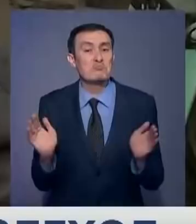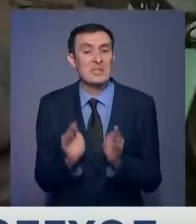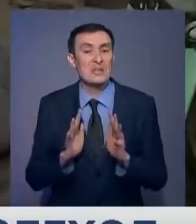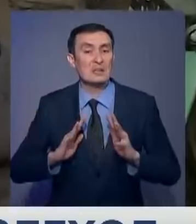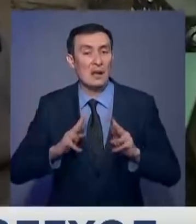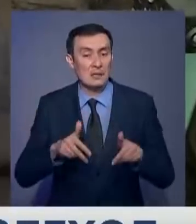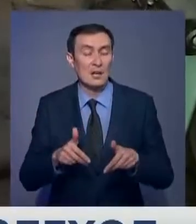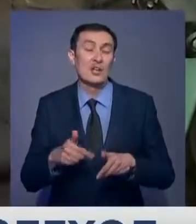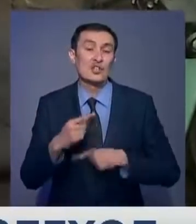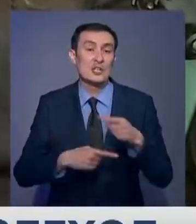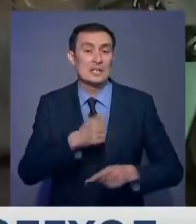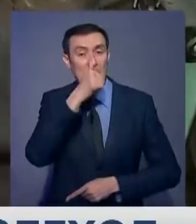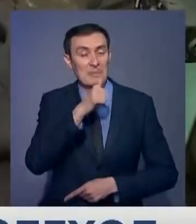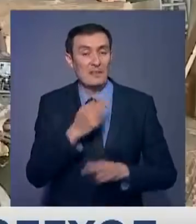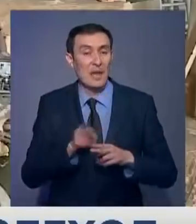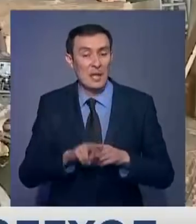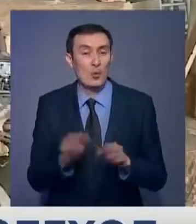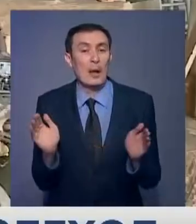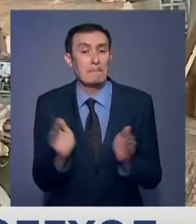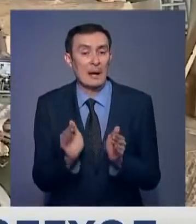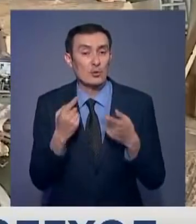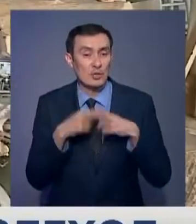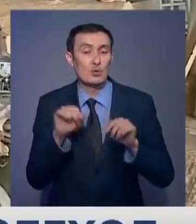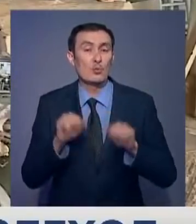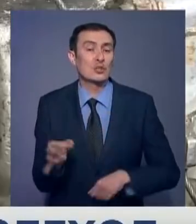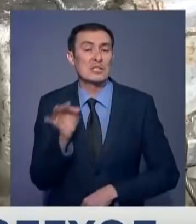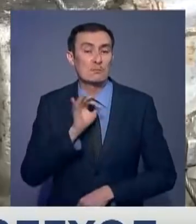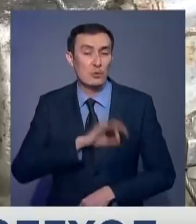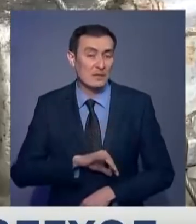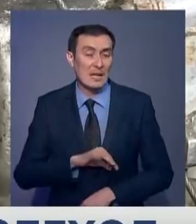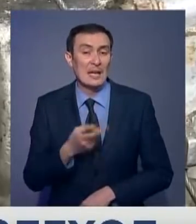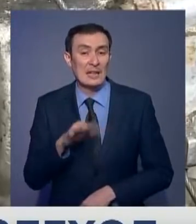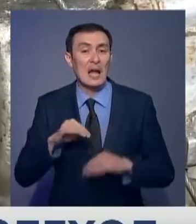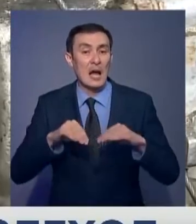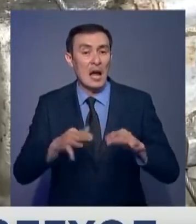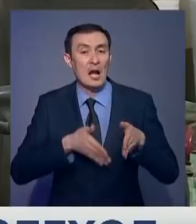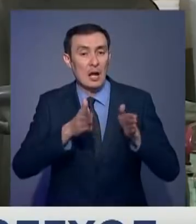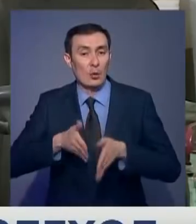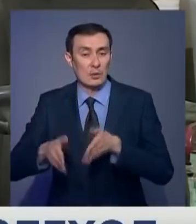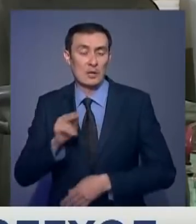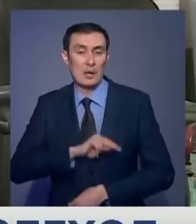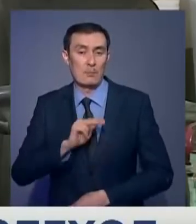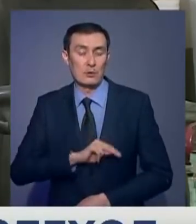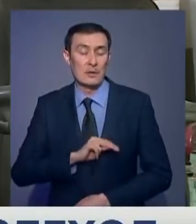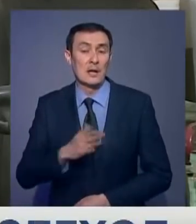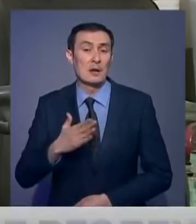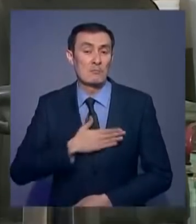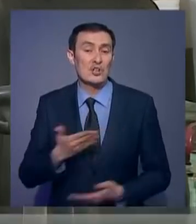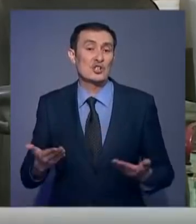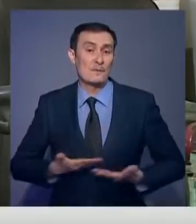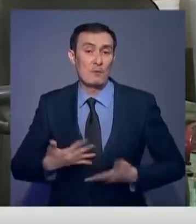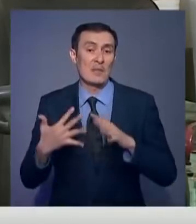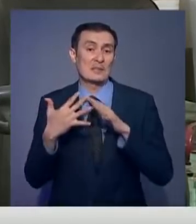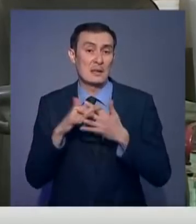мини-трактор. Через несколько месяцев эту компактную технику можно будет использовать для огородных работ. Мы, во-первых, живем в